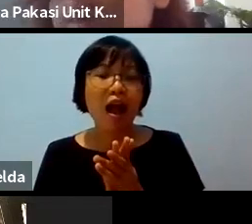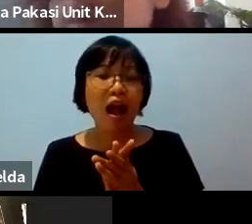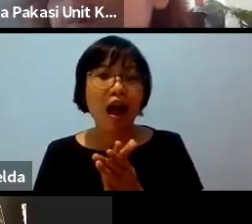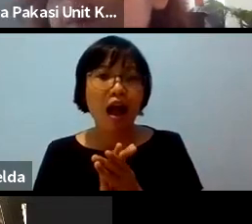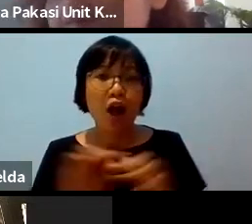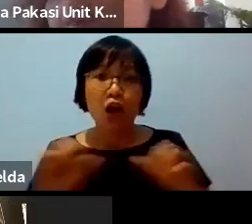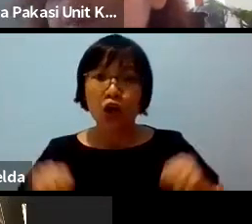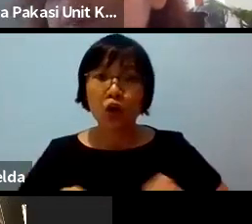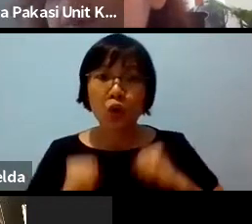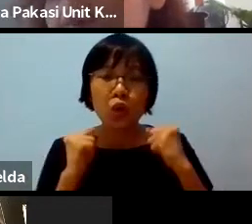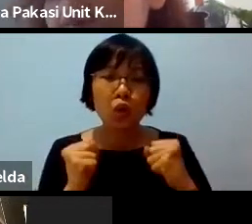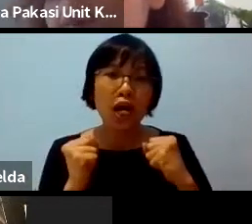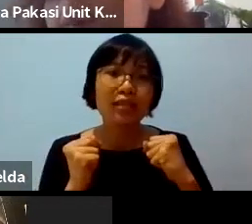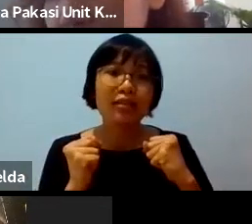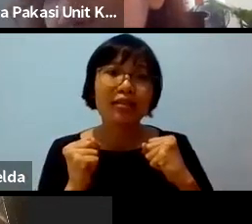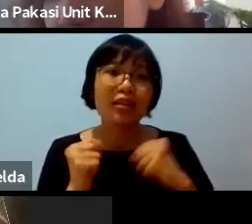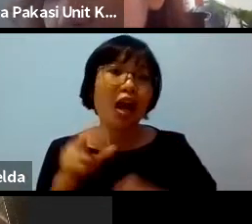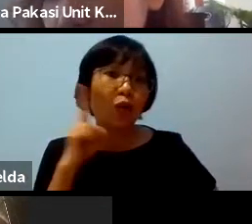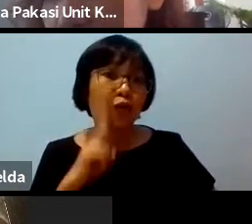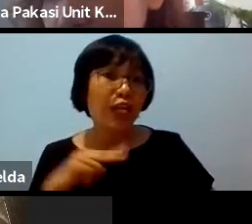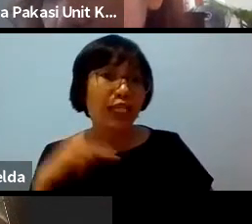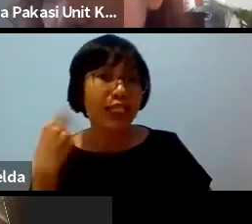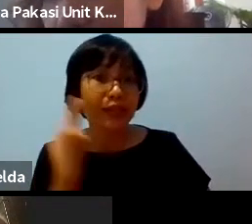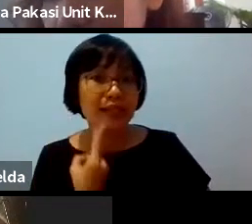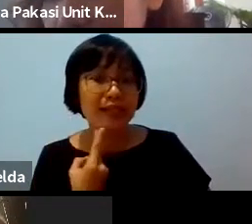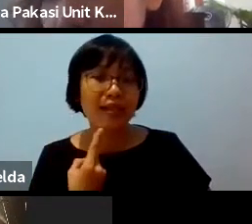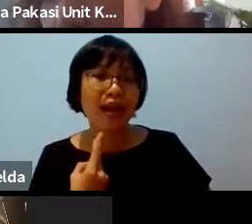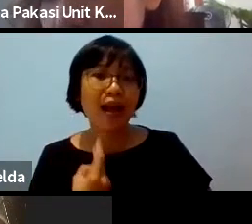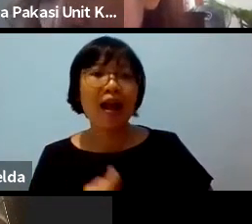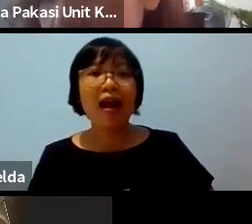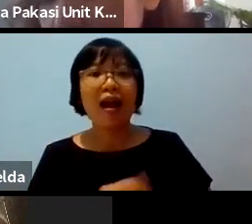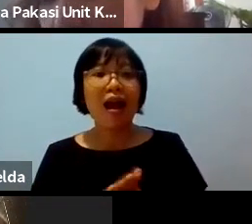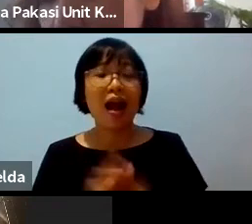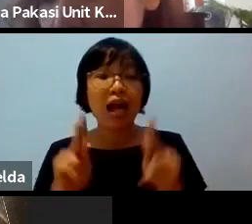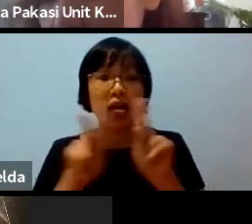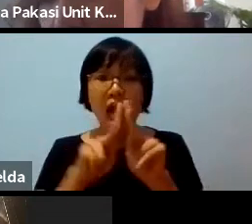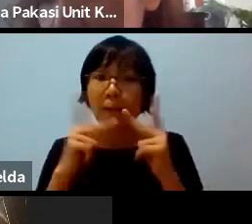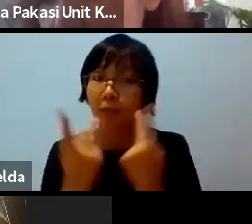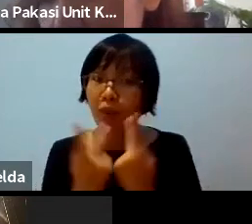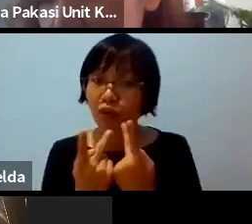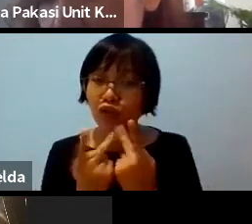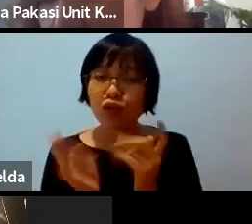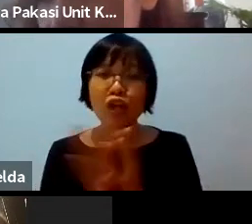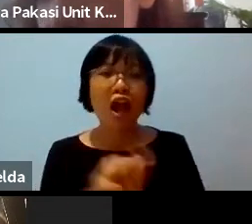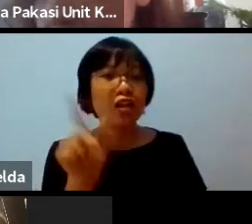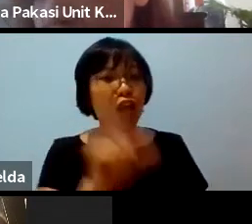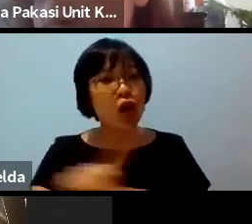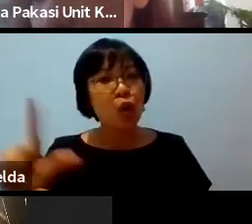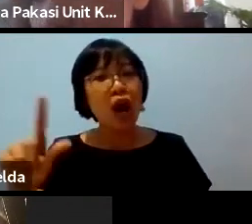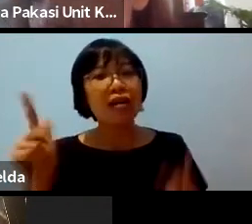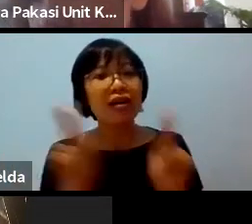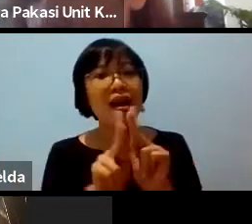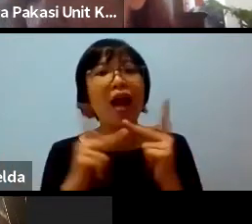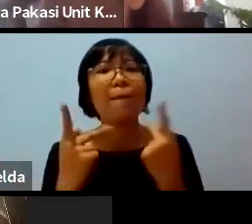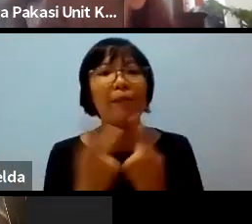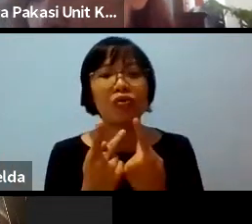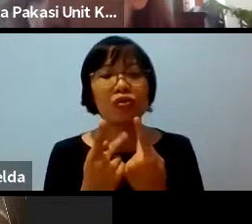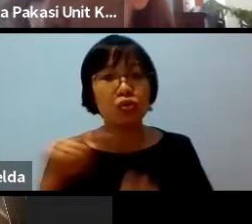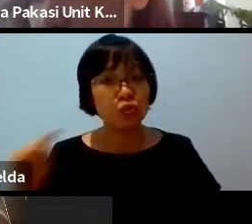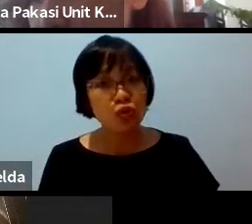dengan feminis di luar kampus atau feminis yang teman-teman LSM, yang ada di LSM. Silakan, saya akan mulai dari Mbak